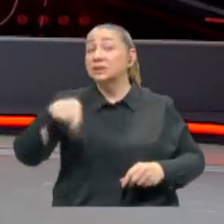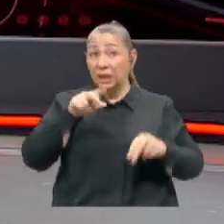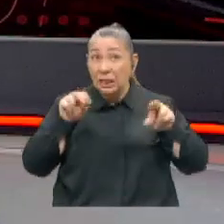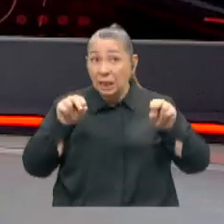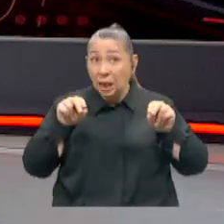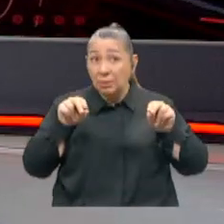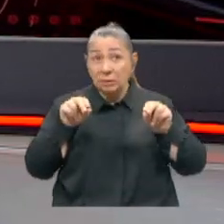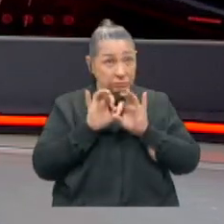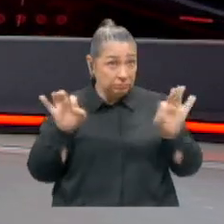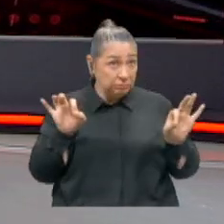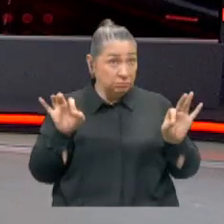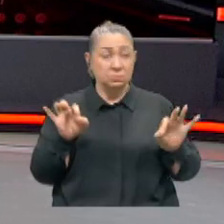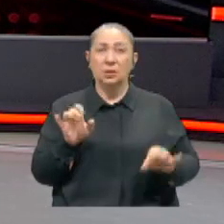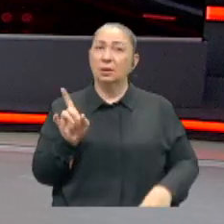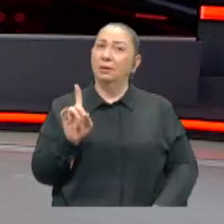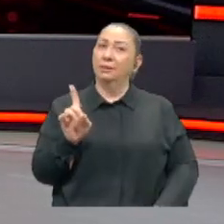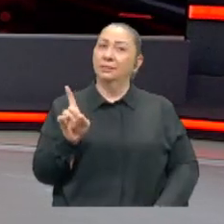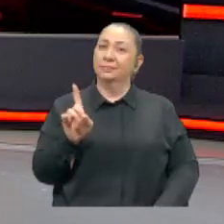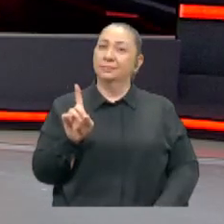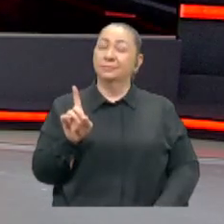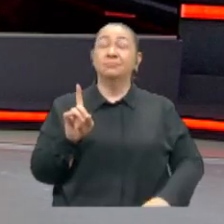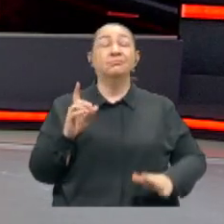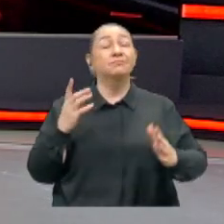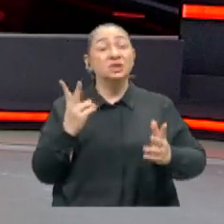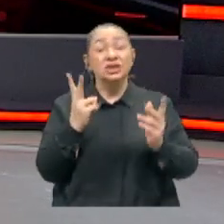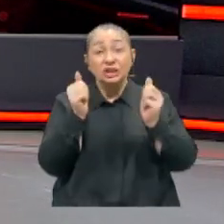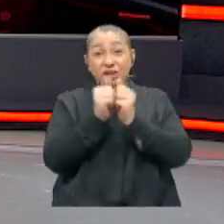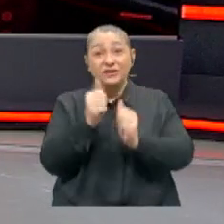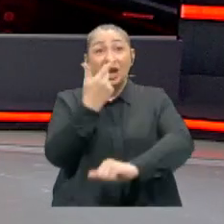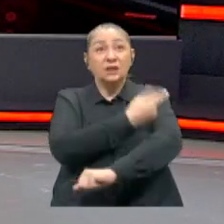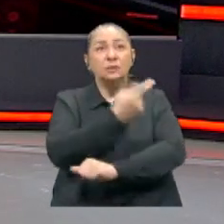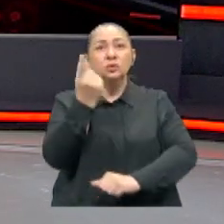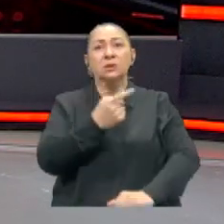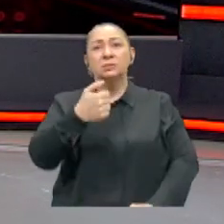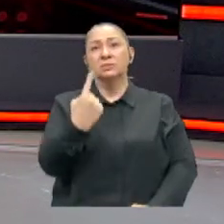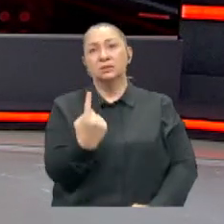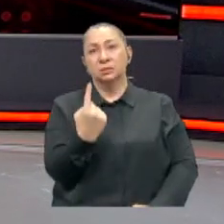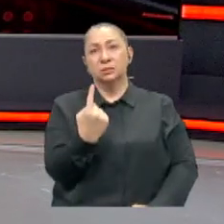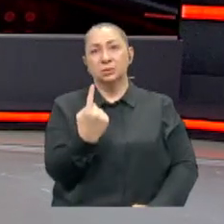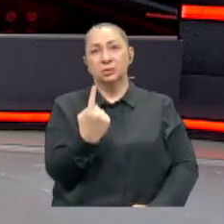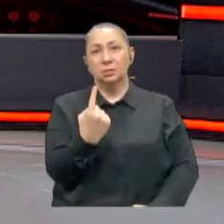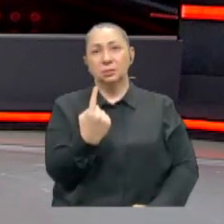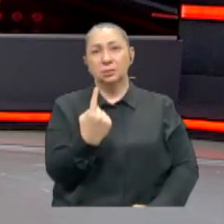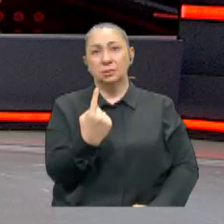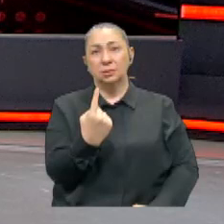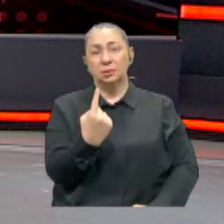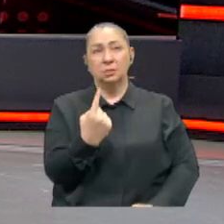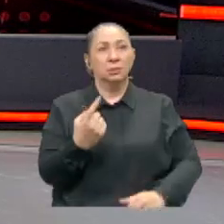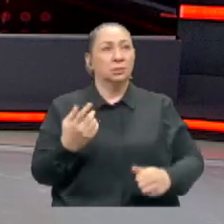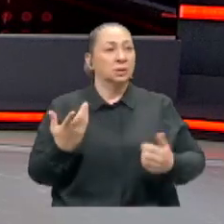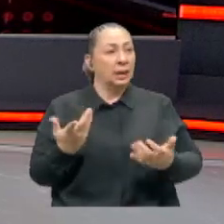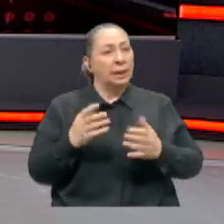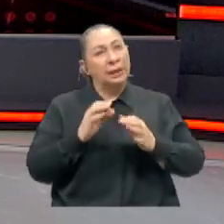yeterli düzeyde miyiz Hayır bir defa çift Işıl larımız 161/1